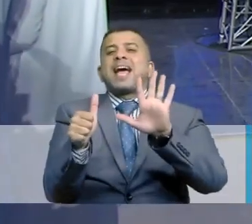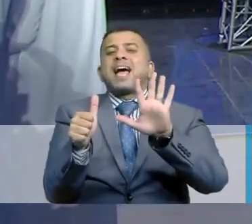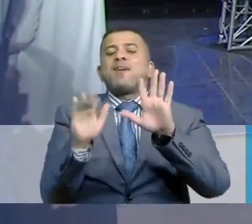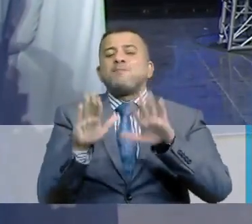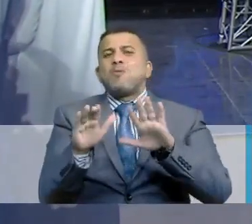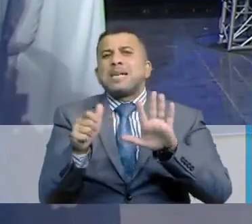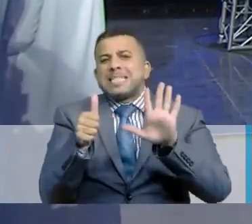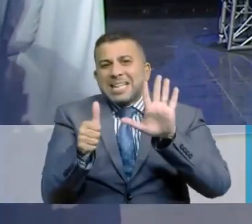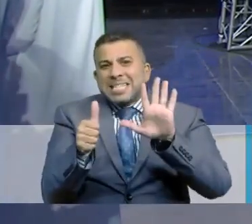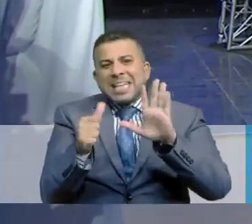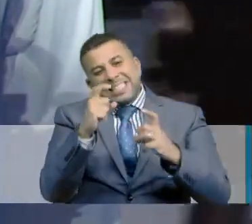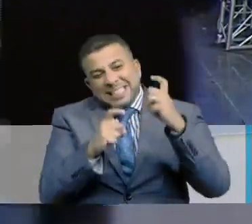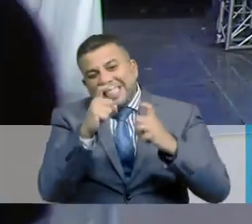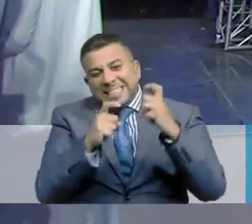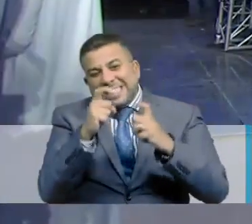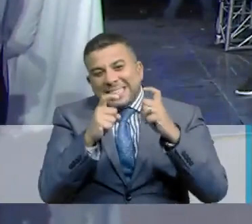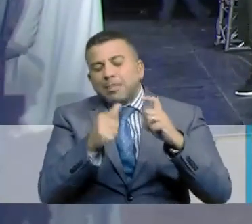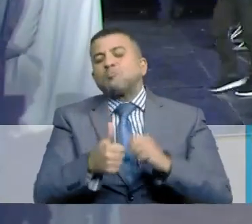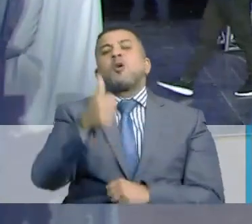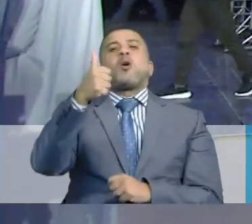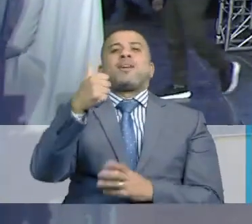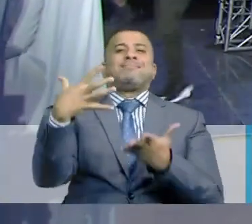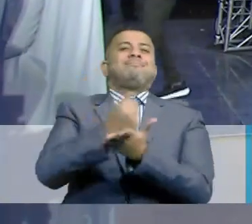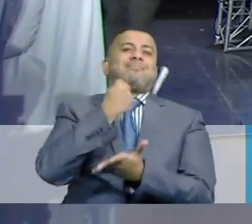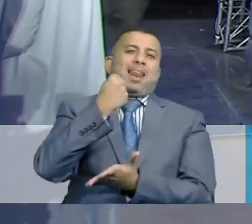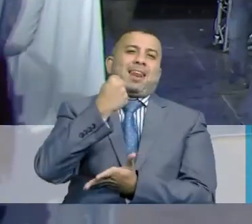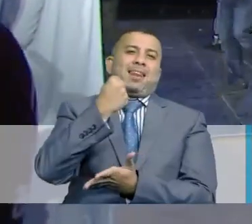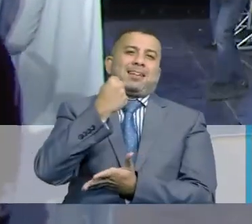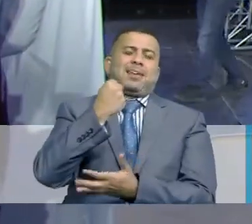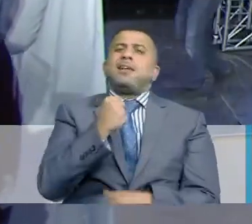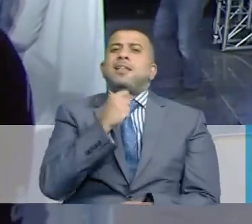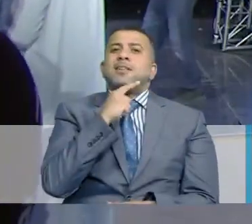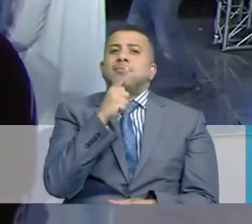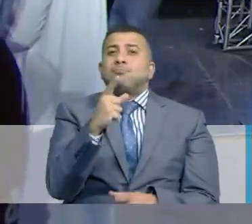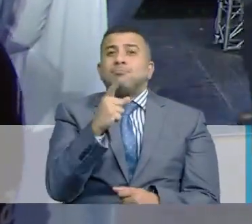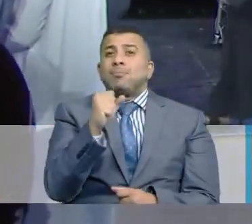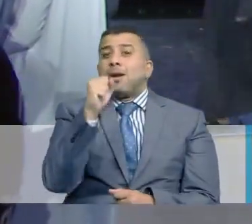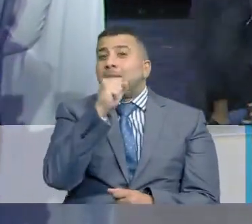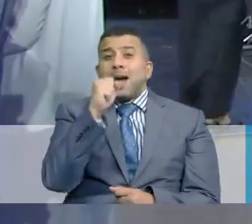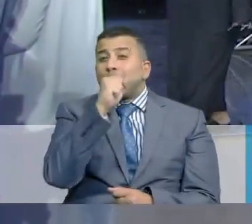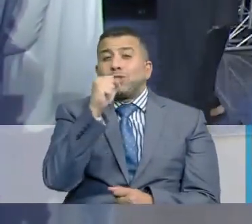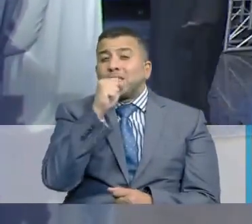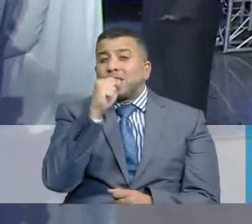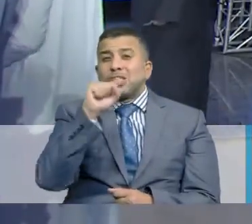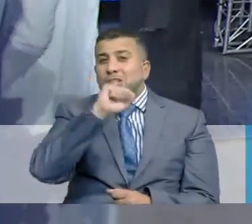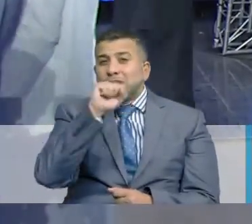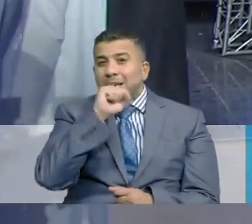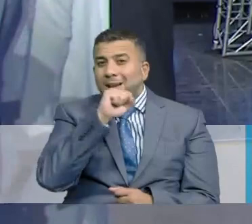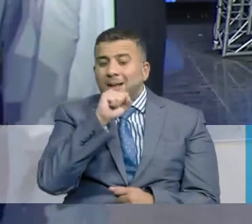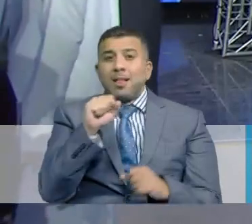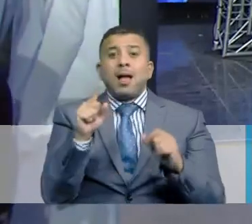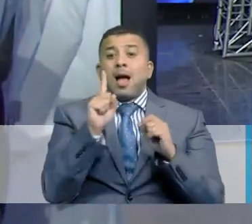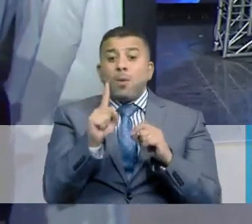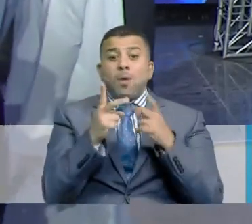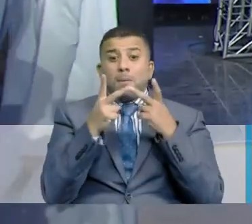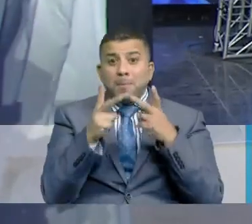يتنافسون على اللقب. بكل تأكيد يعني خروج منشدين من منشد الشارقة أو ظهورهم هم في